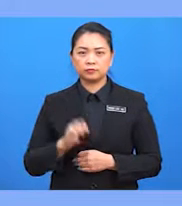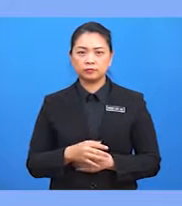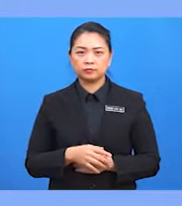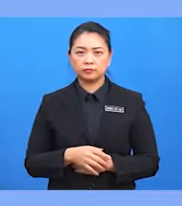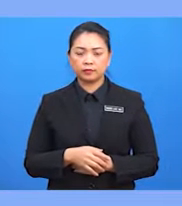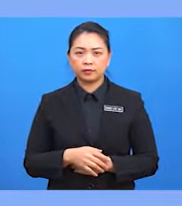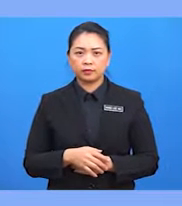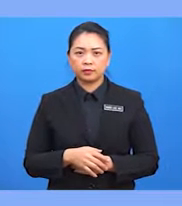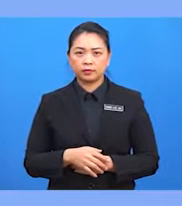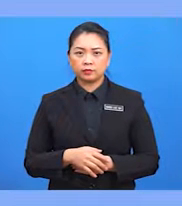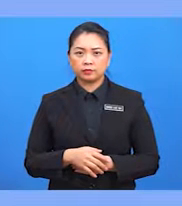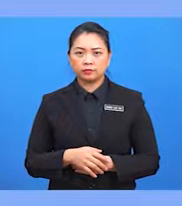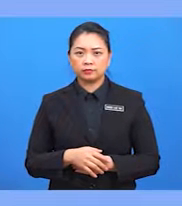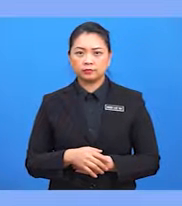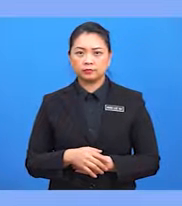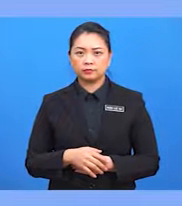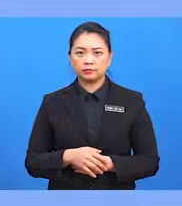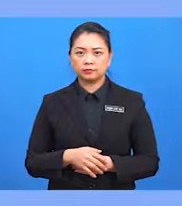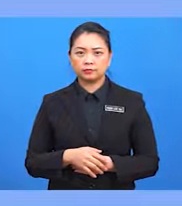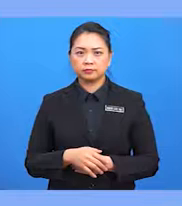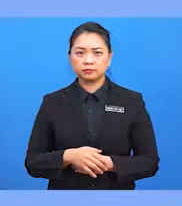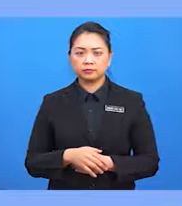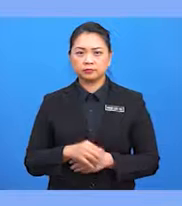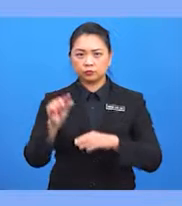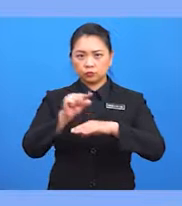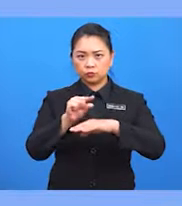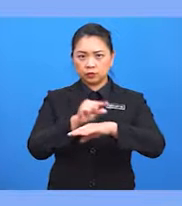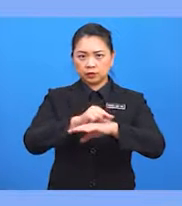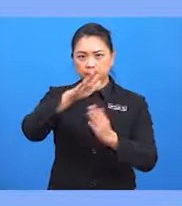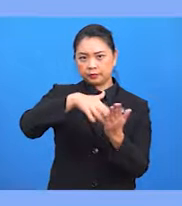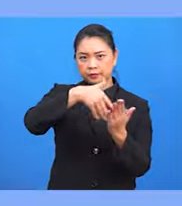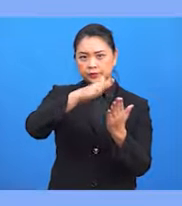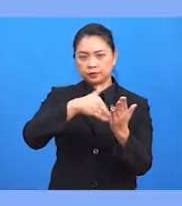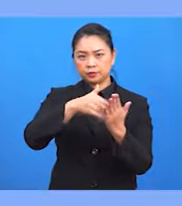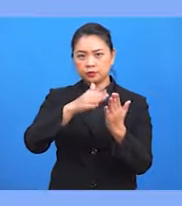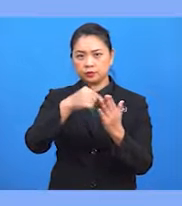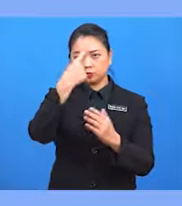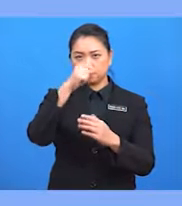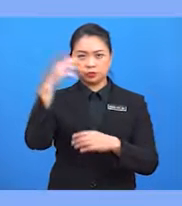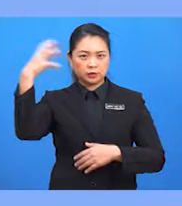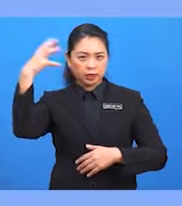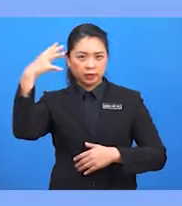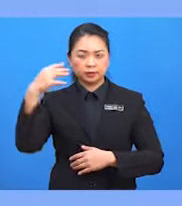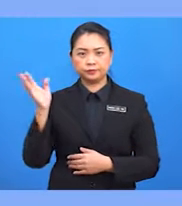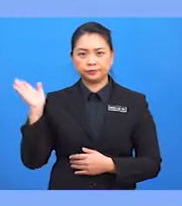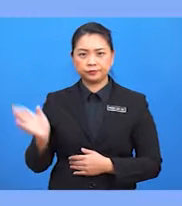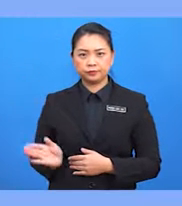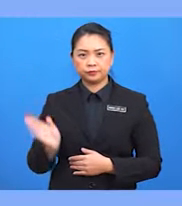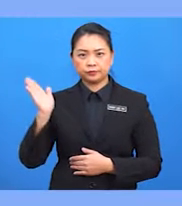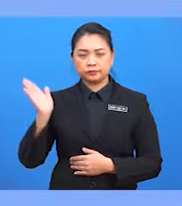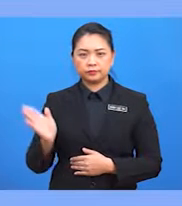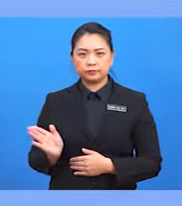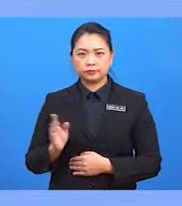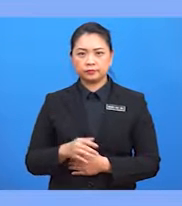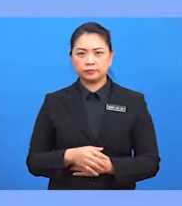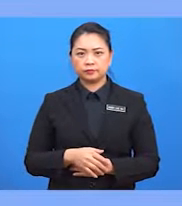Kemudian, tambahkan layer baru. Gunakan brush tool untuk menambahkan efek cahaya. Maaf, kita